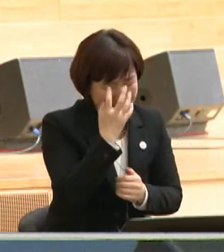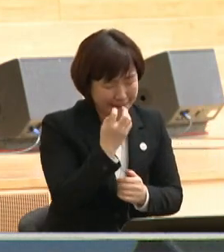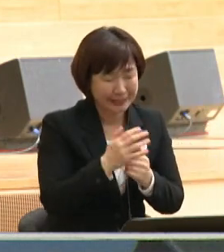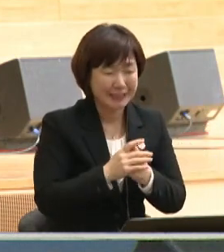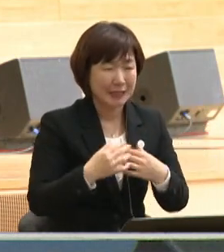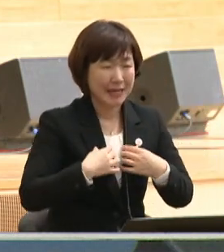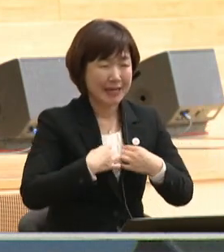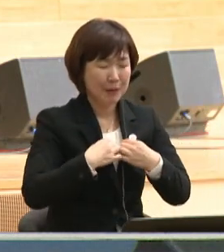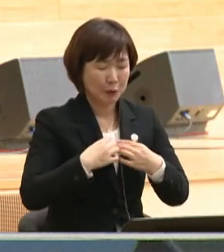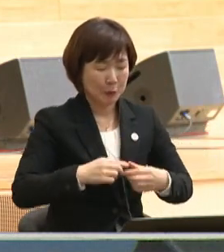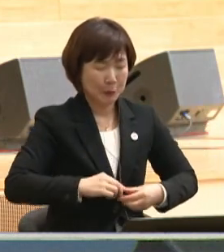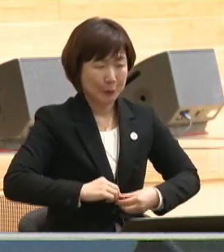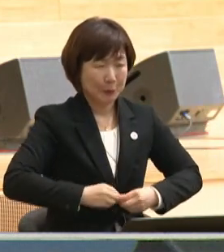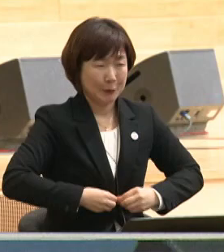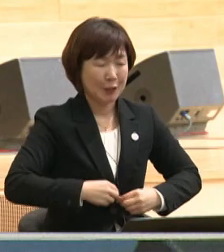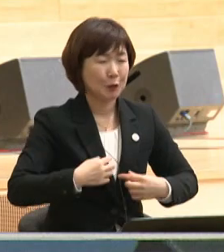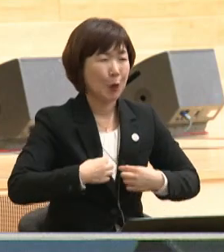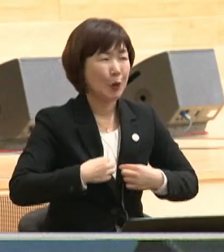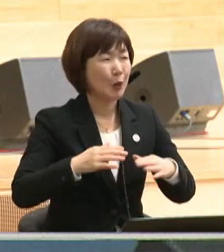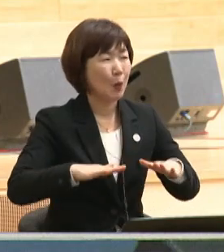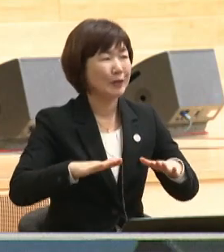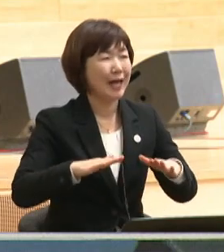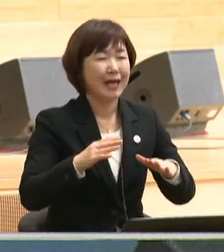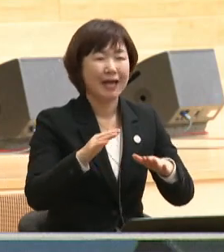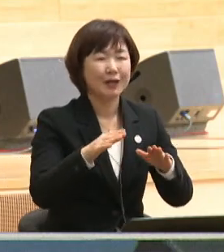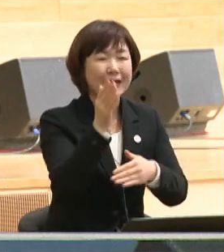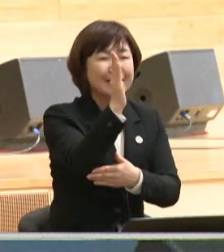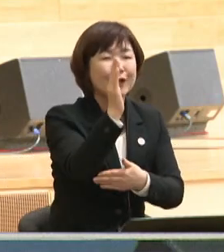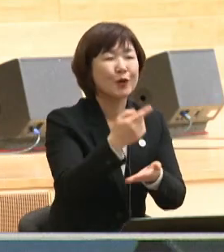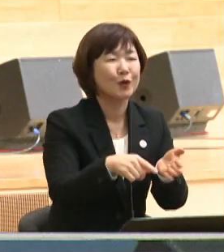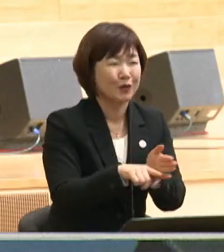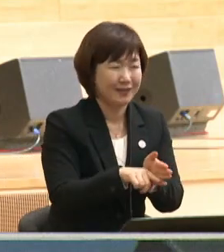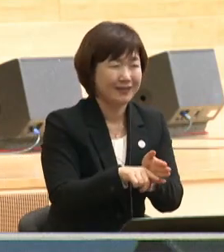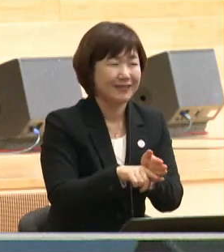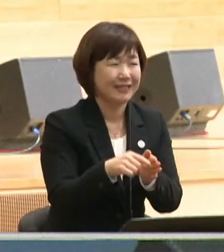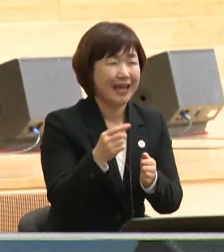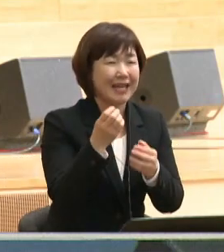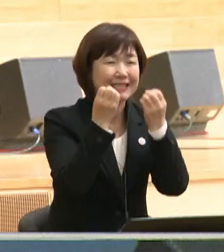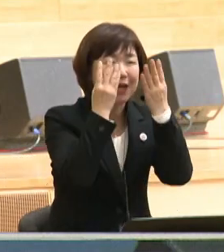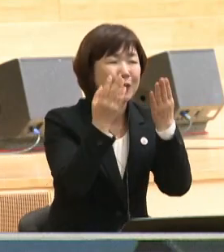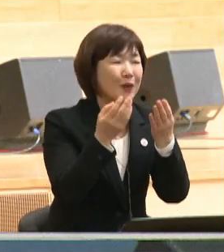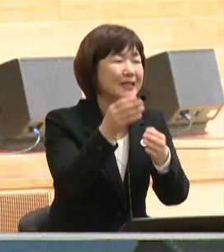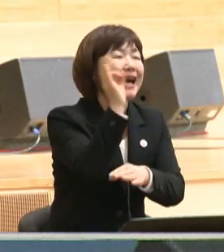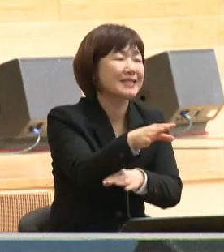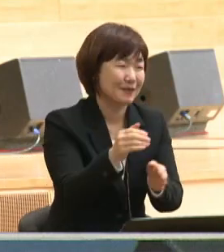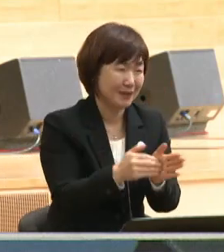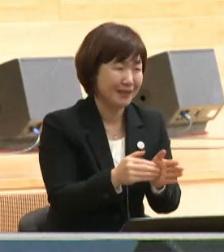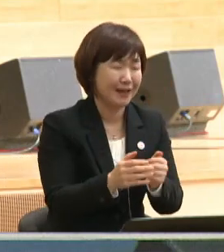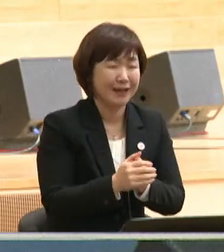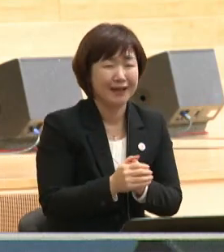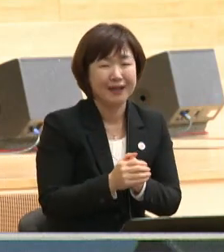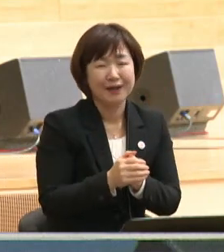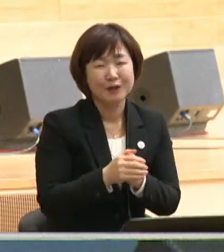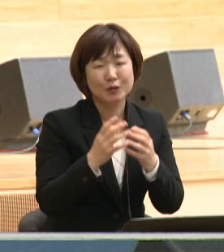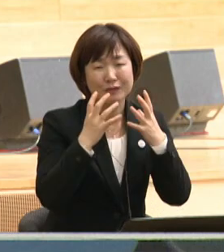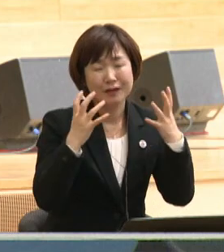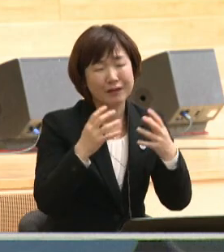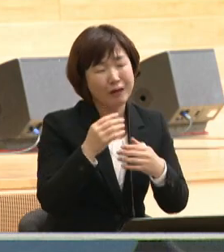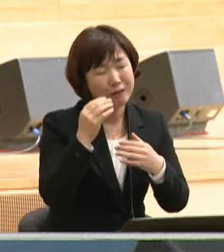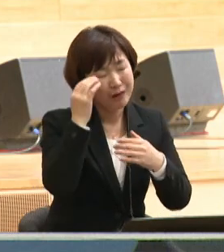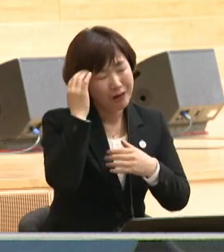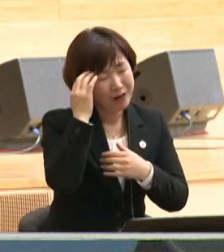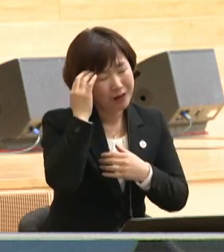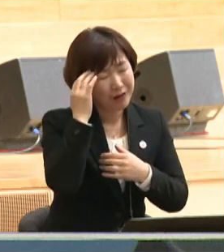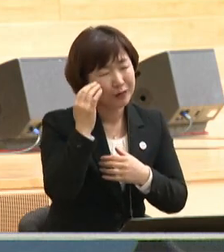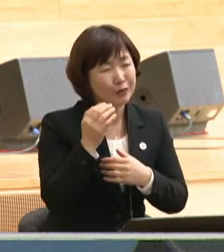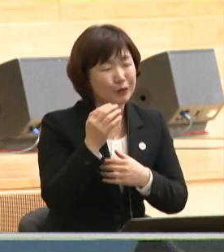양복 단추도 겨우 장 보고 있거든요 이건 제가 며칠 전에 일부러 산 겁니다 그 정도로 요즘에 살이 쪄서 곤혹을 치르고